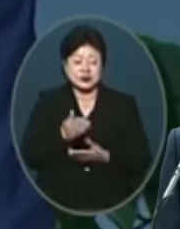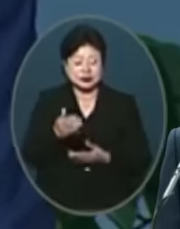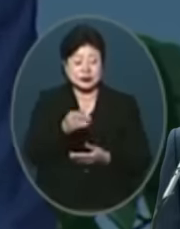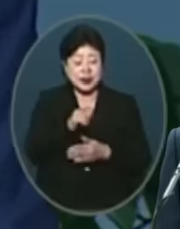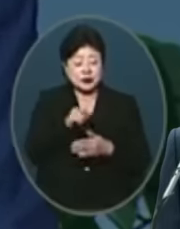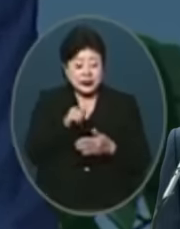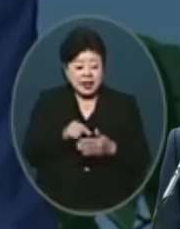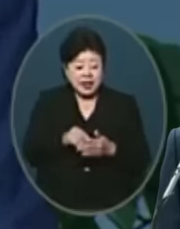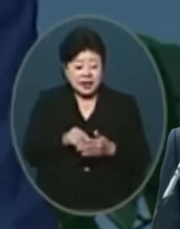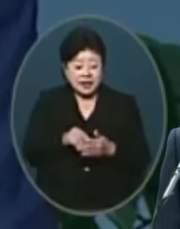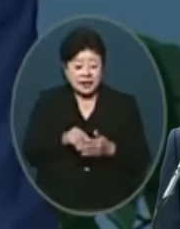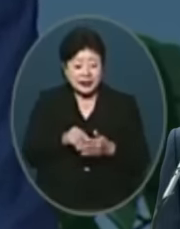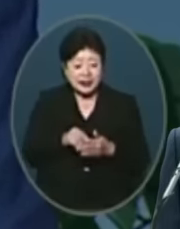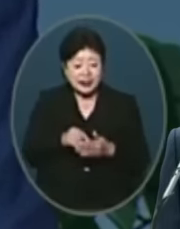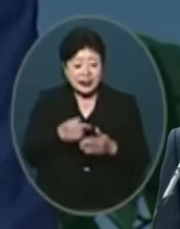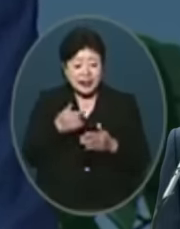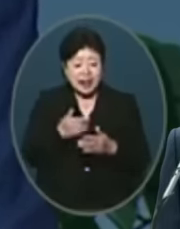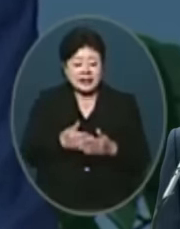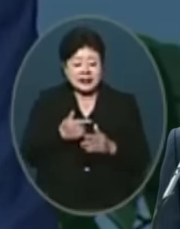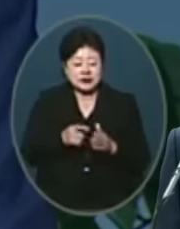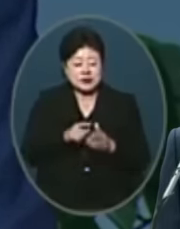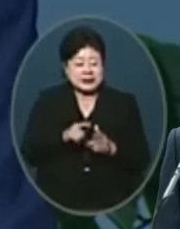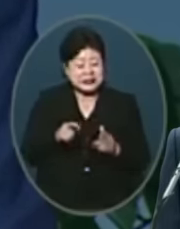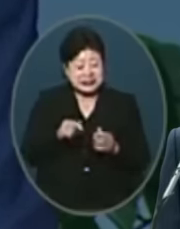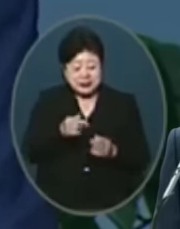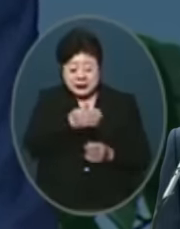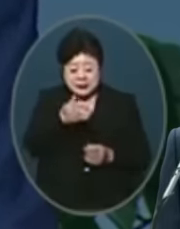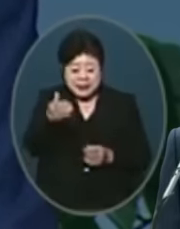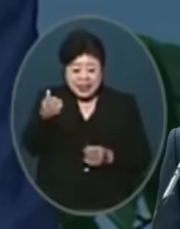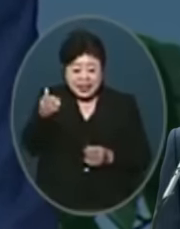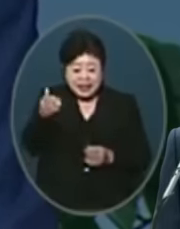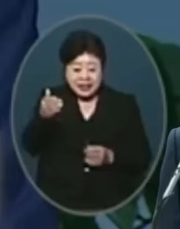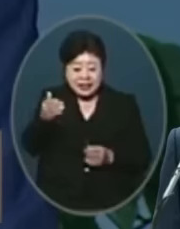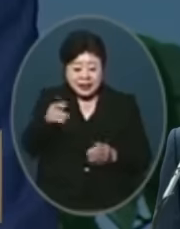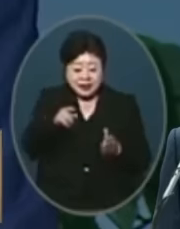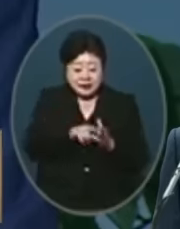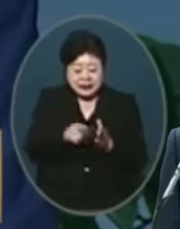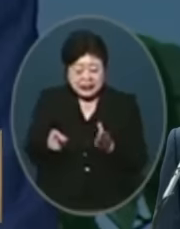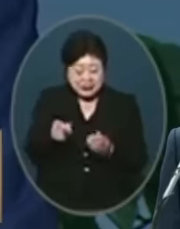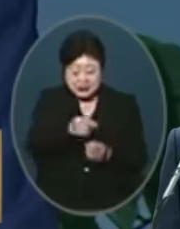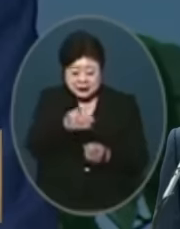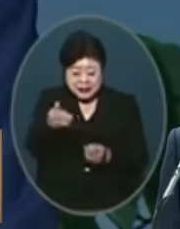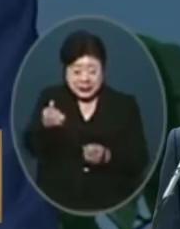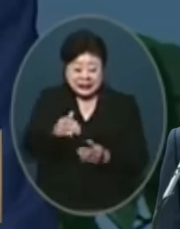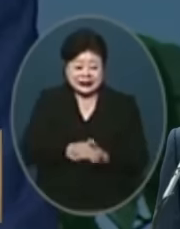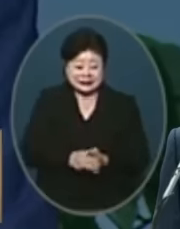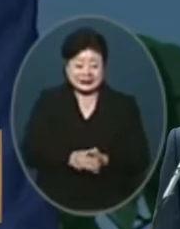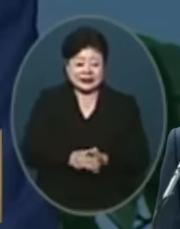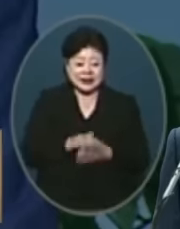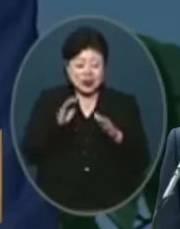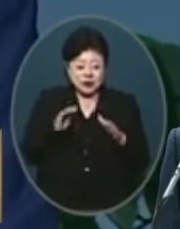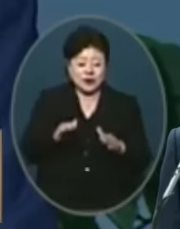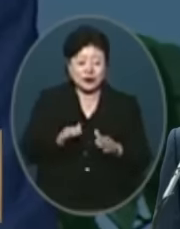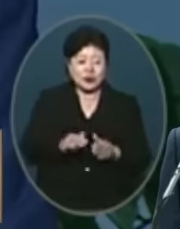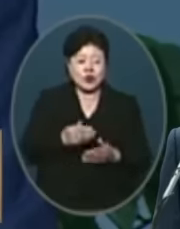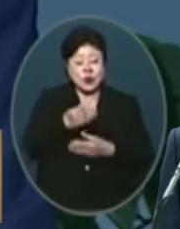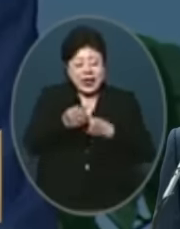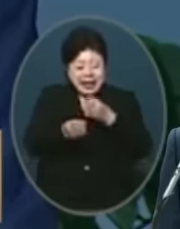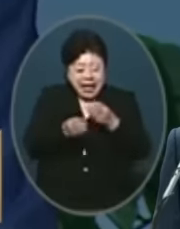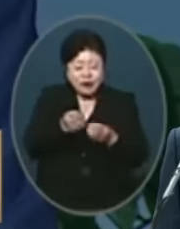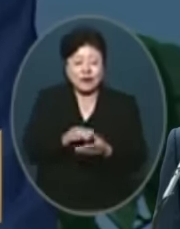여러분 가운데 아직 예수를 믿지 않는 사람이나 믿다가 타락한 사람은 오늘